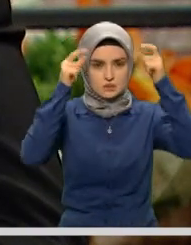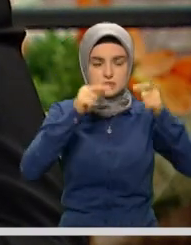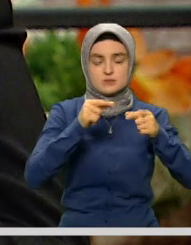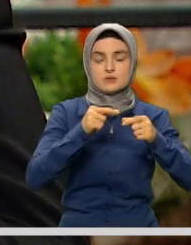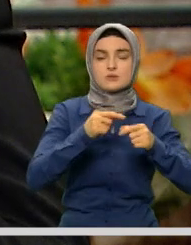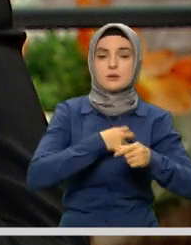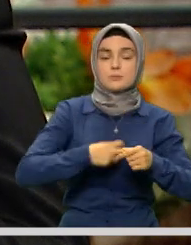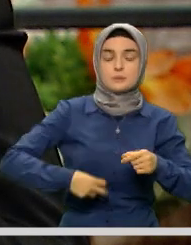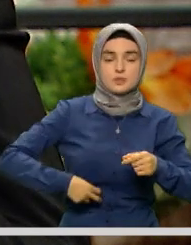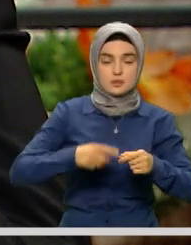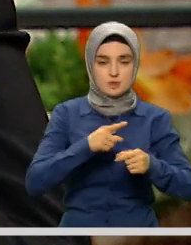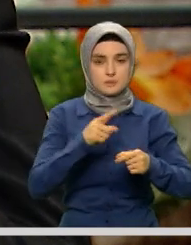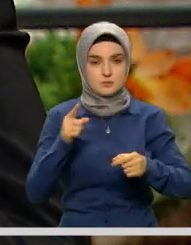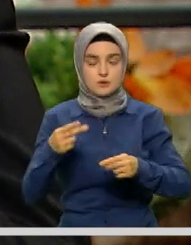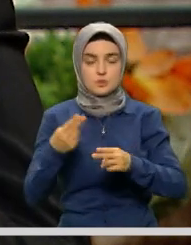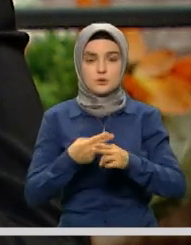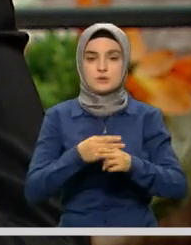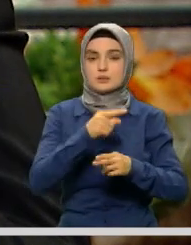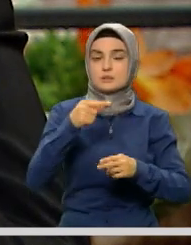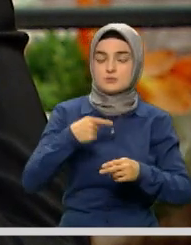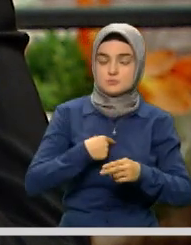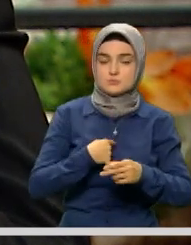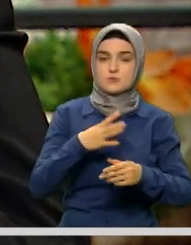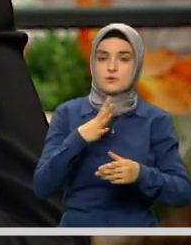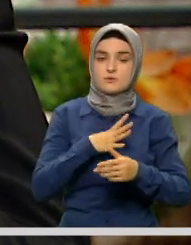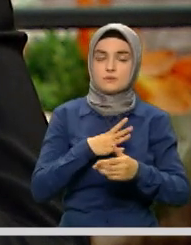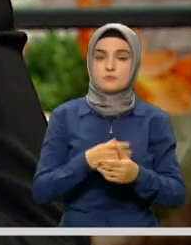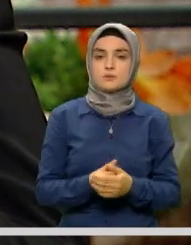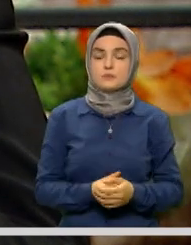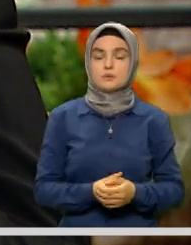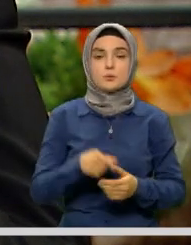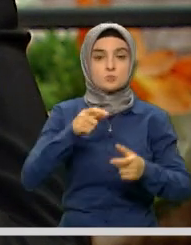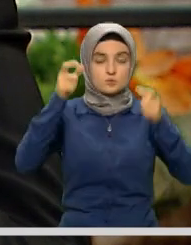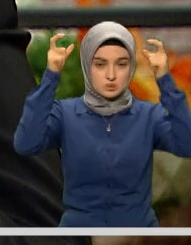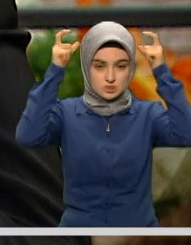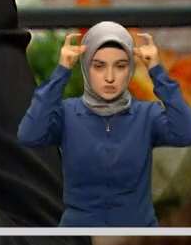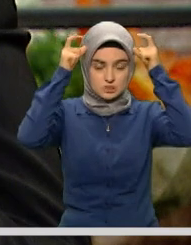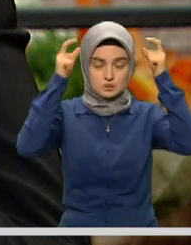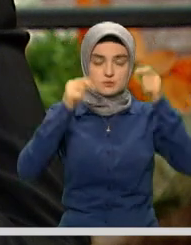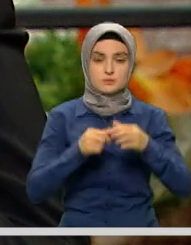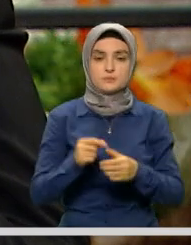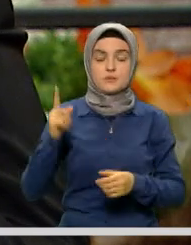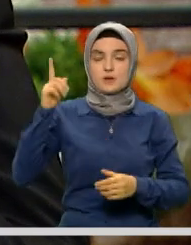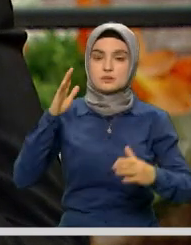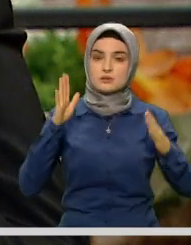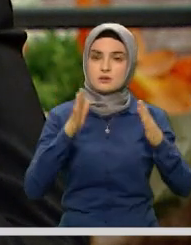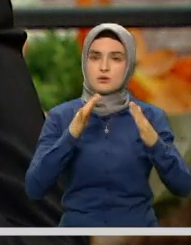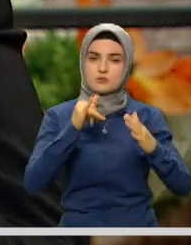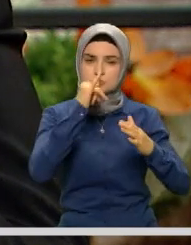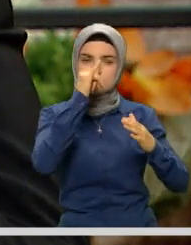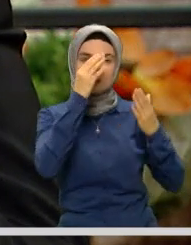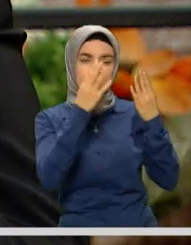figürü aslında bizlere iki örnek olarak sunuluyor. Burada şeytanın Allah'a karşı